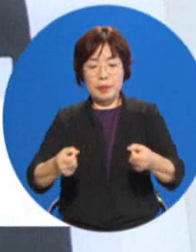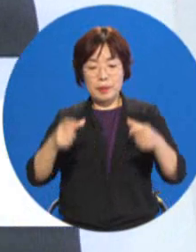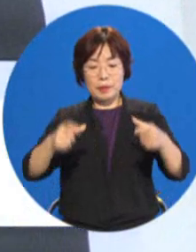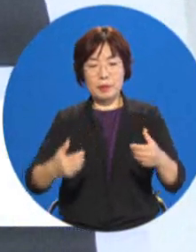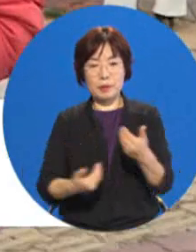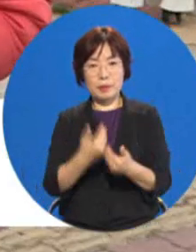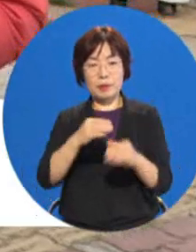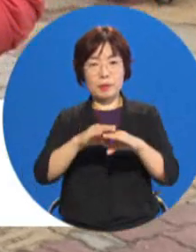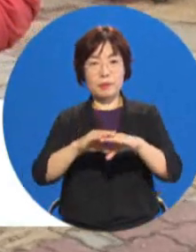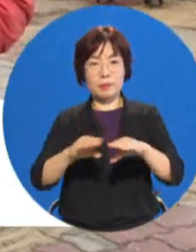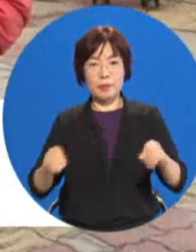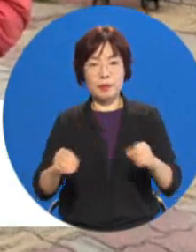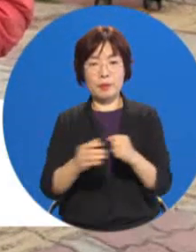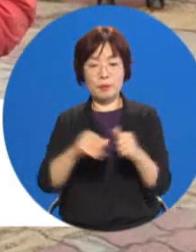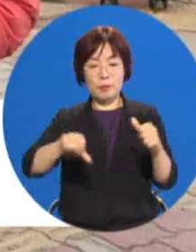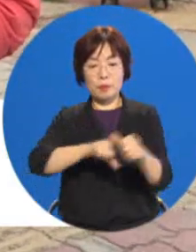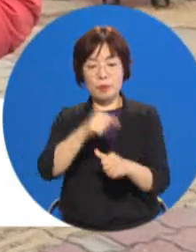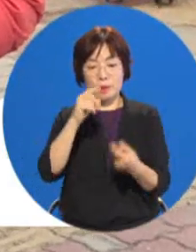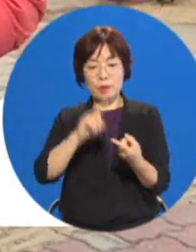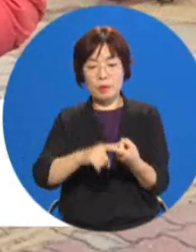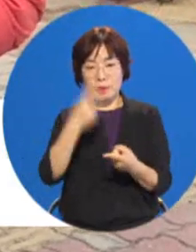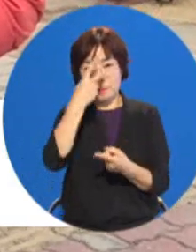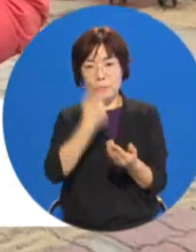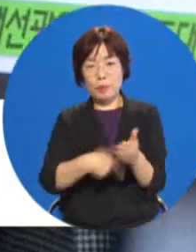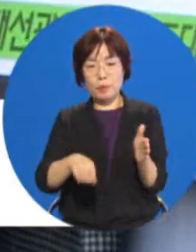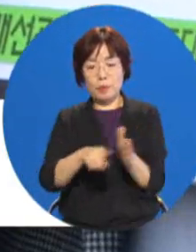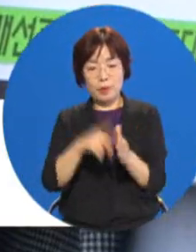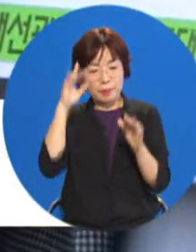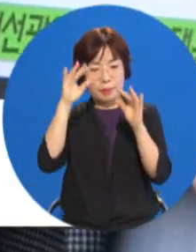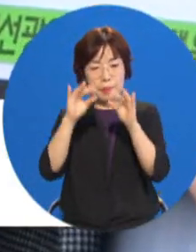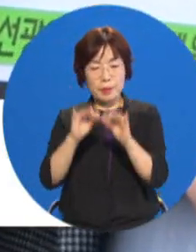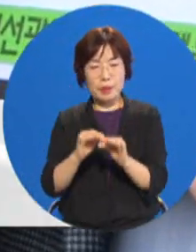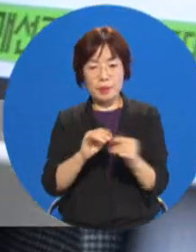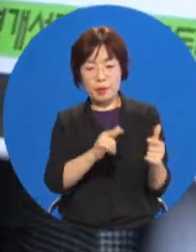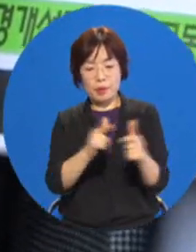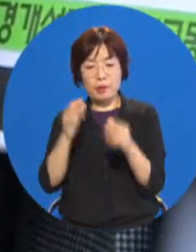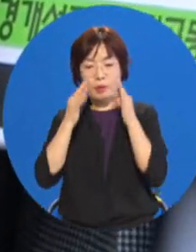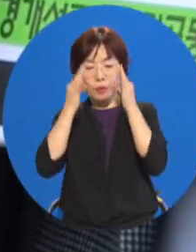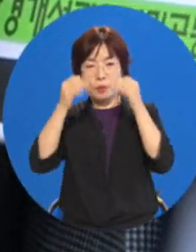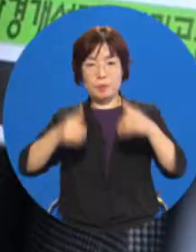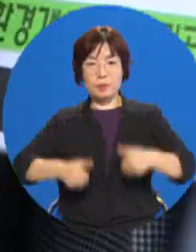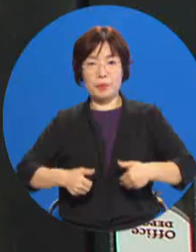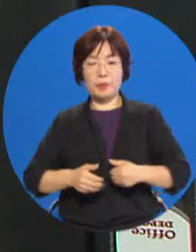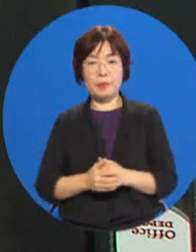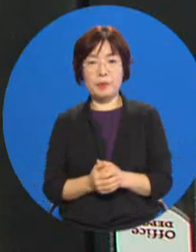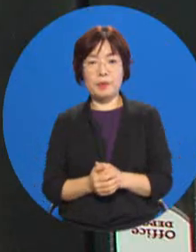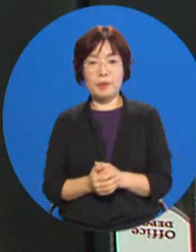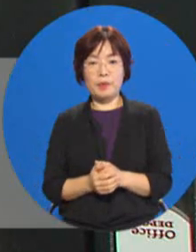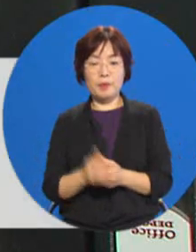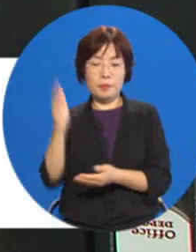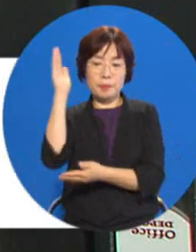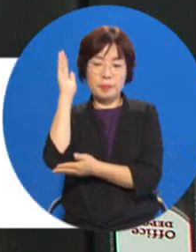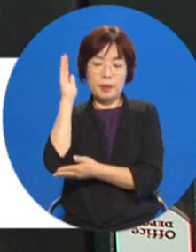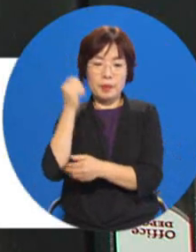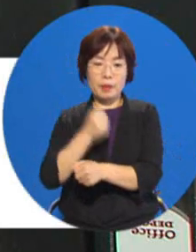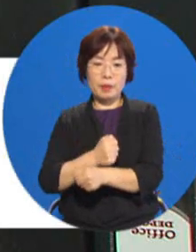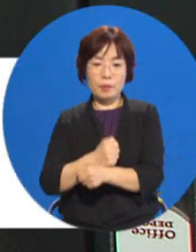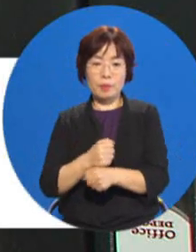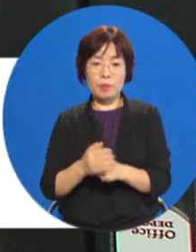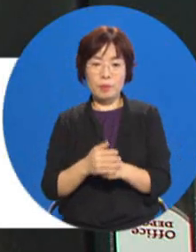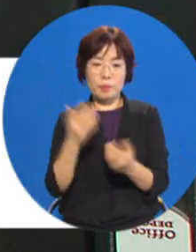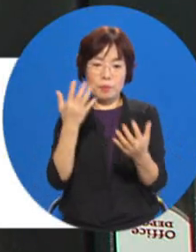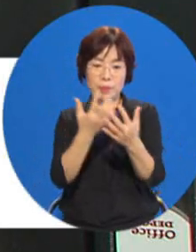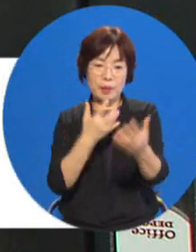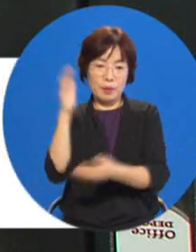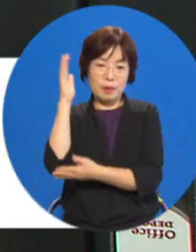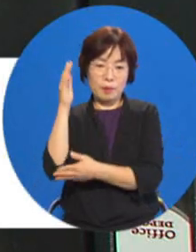갈등을 해소하고 환경 보전에 공감대 형성을 위한 다양한 노력들이 뒤따라야 한다는 지적입니다. 세미나도 좀 하고 강연도